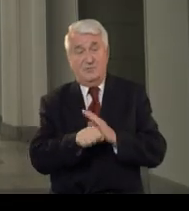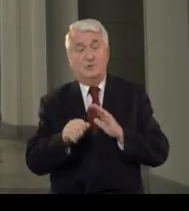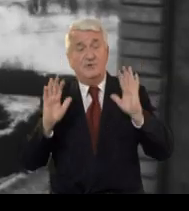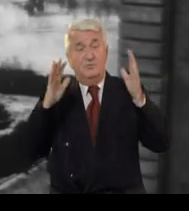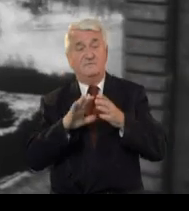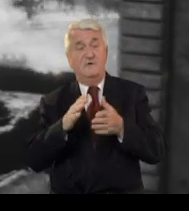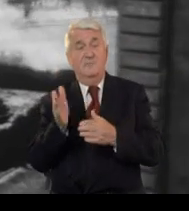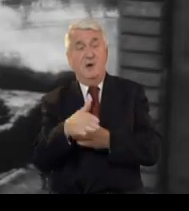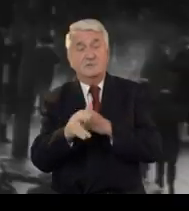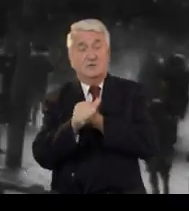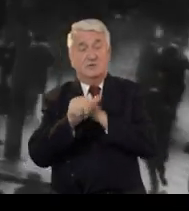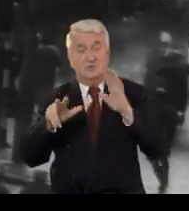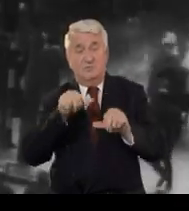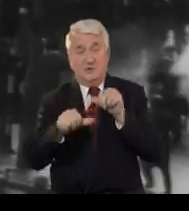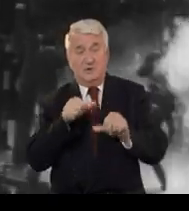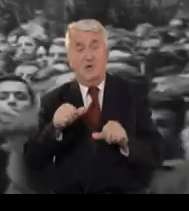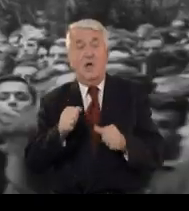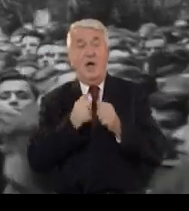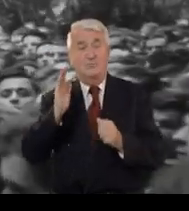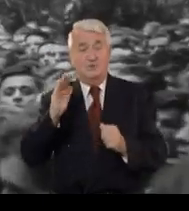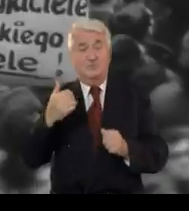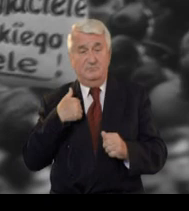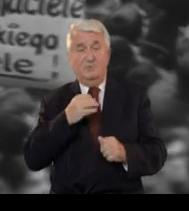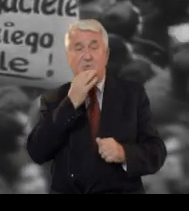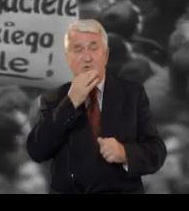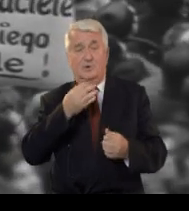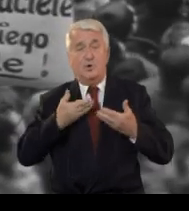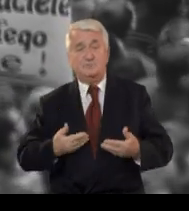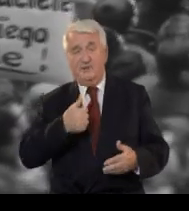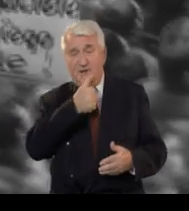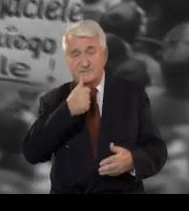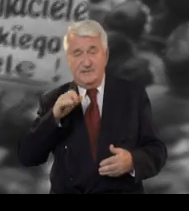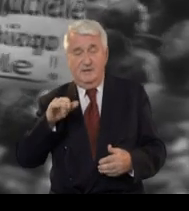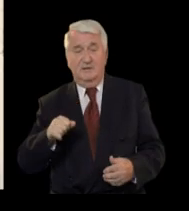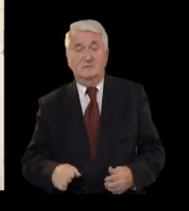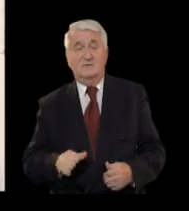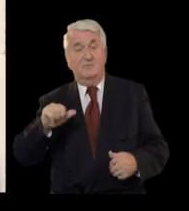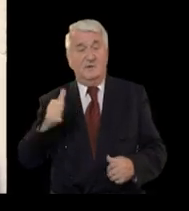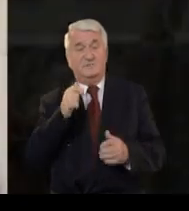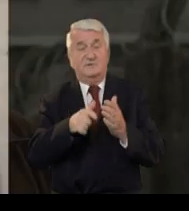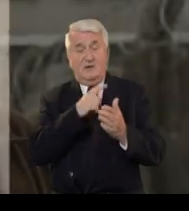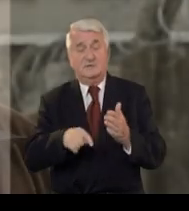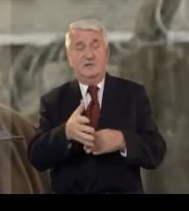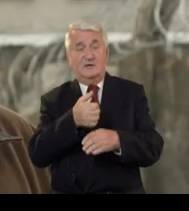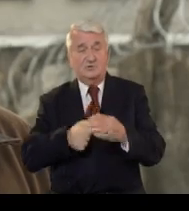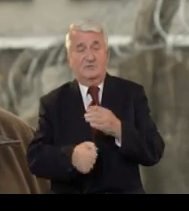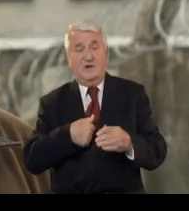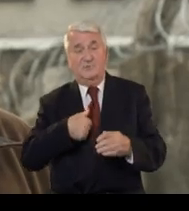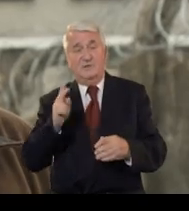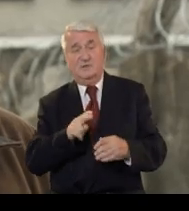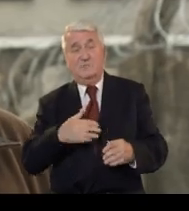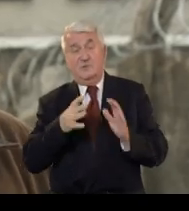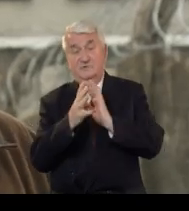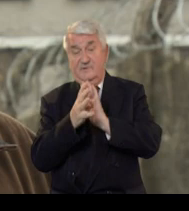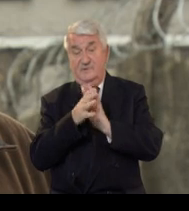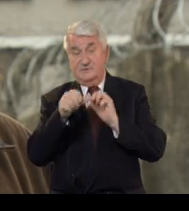Polsce. Zacząłem od demonstracji w marcu 1968 roku, a potem była szczeniacka konspiracja. Pierwszy raz mnie aresztowali,